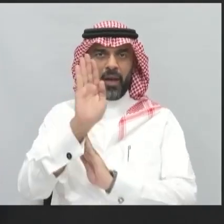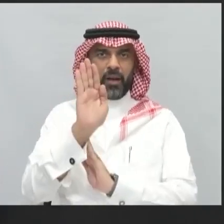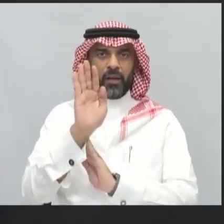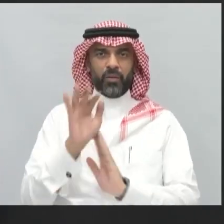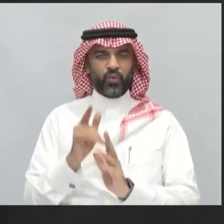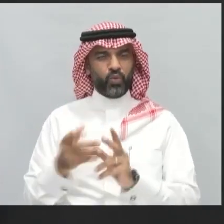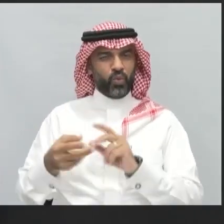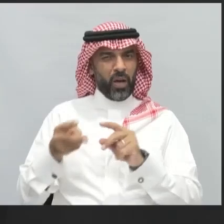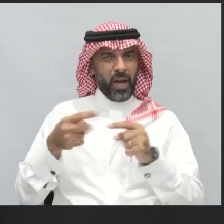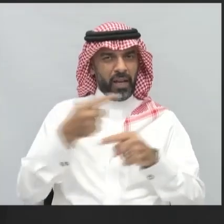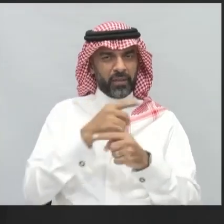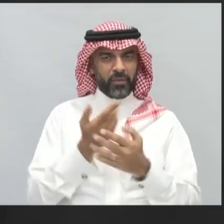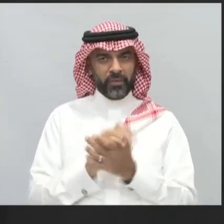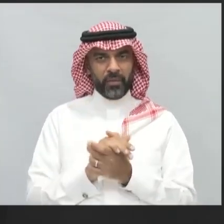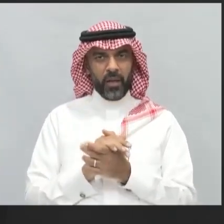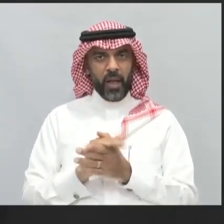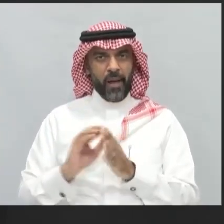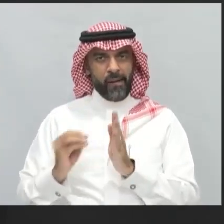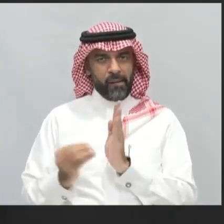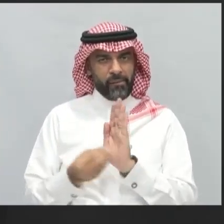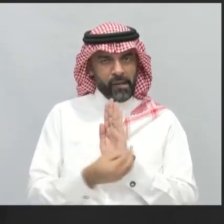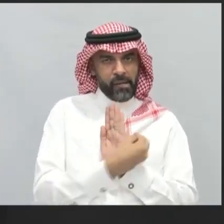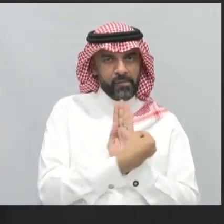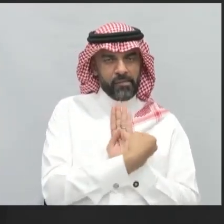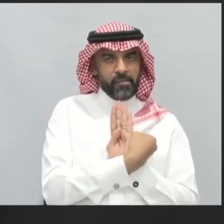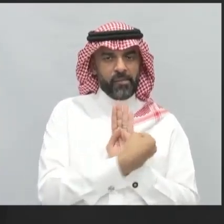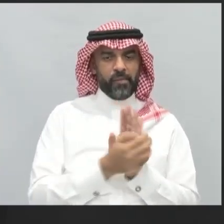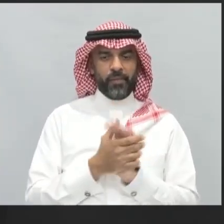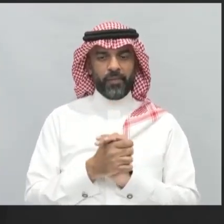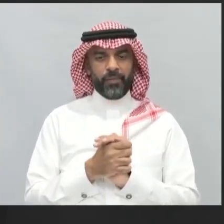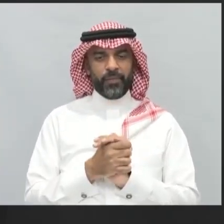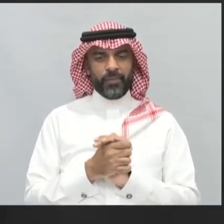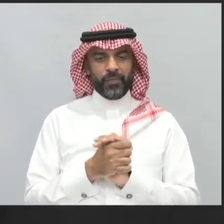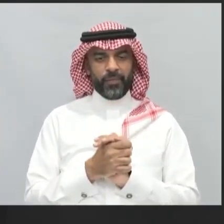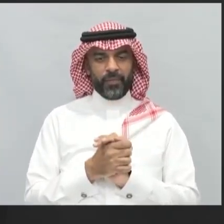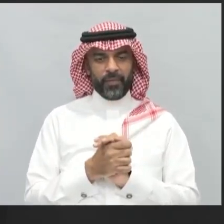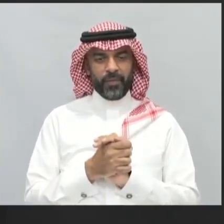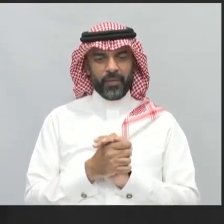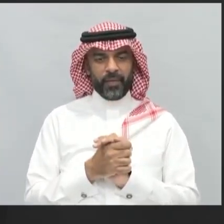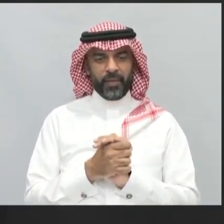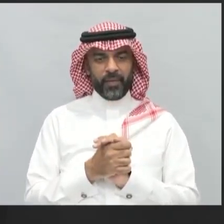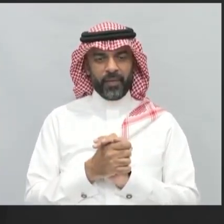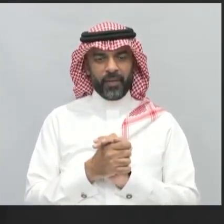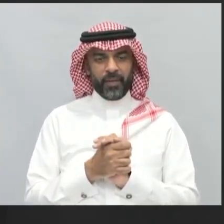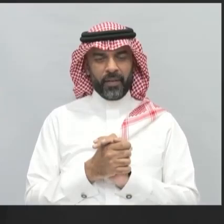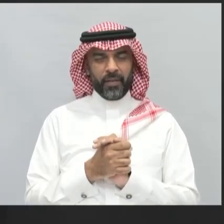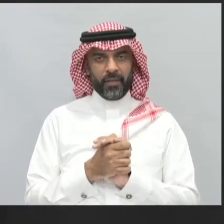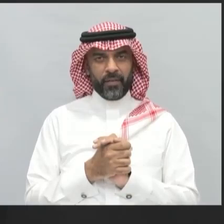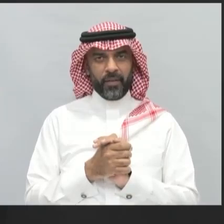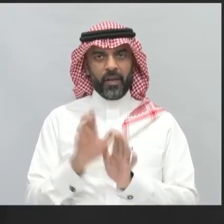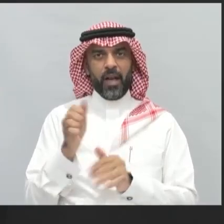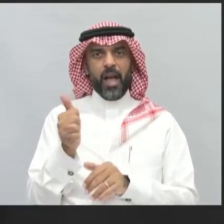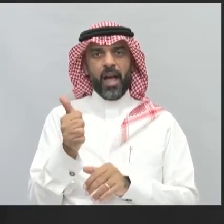عكسه احسنتم اخفاه اذا اظهر ما الفعل هنا المضاد له